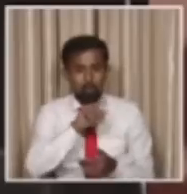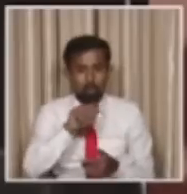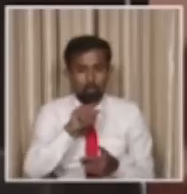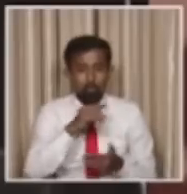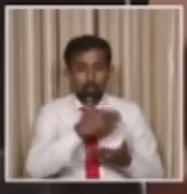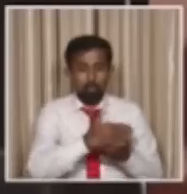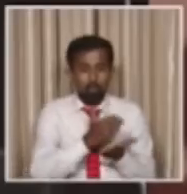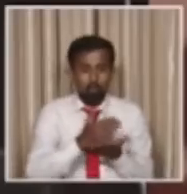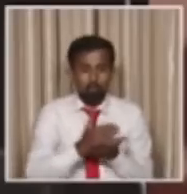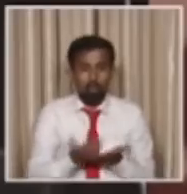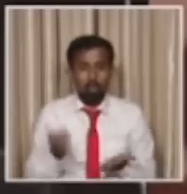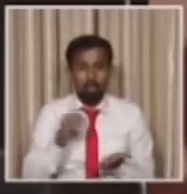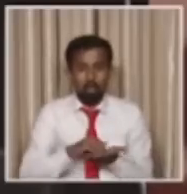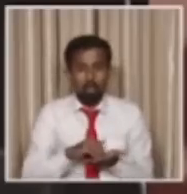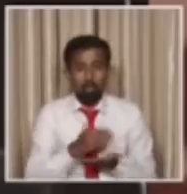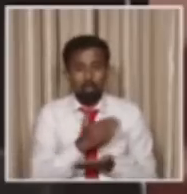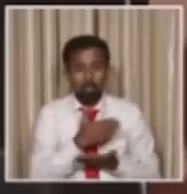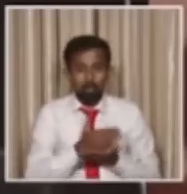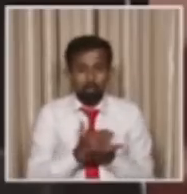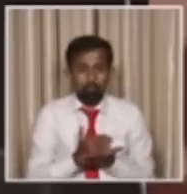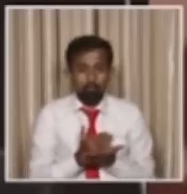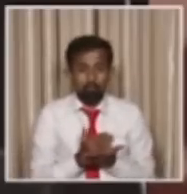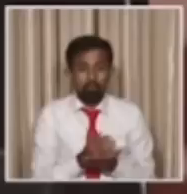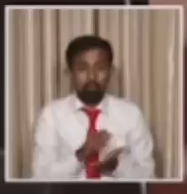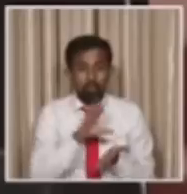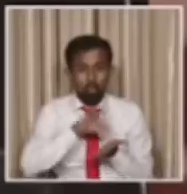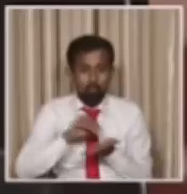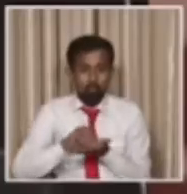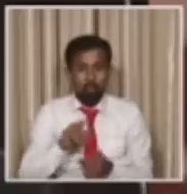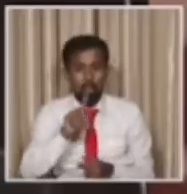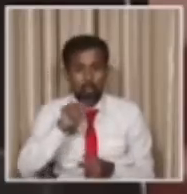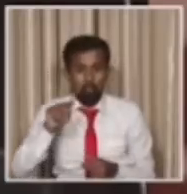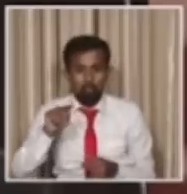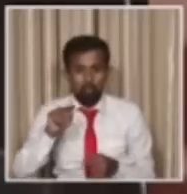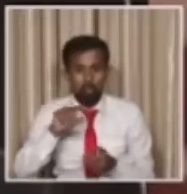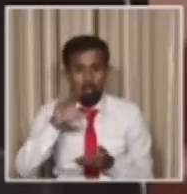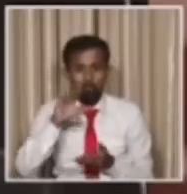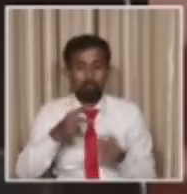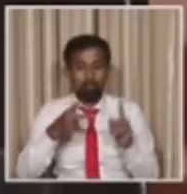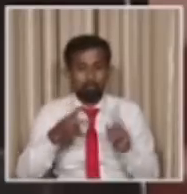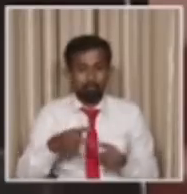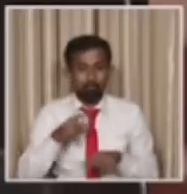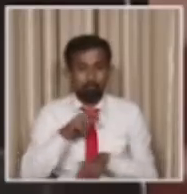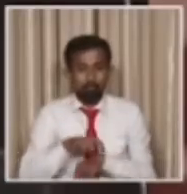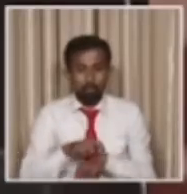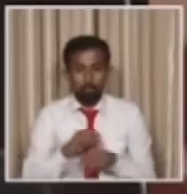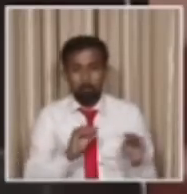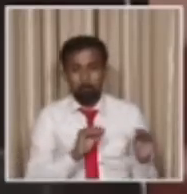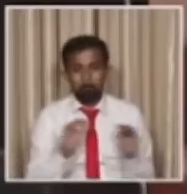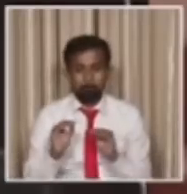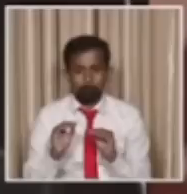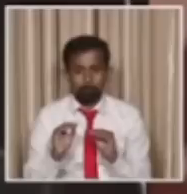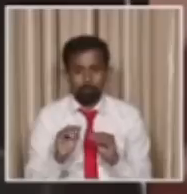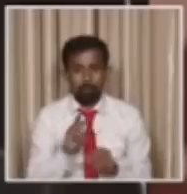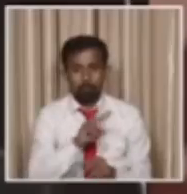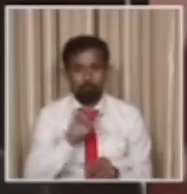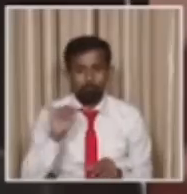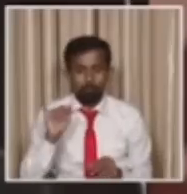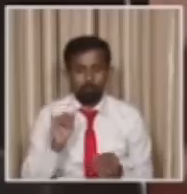කොටස් වලින් නැවත සාම්පල 11ක් අරන් තිබ්බා. එතකොට ඒ දෙවනි පාර ගත්තට පස්සෙත් සාම්පල